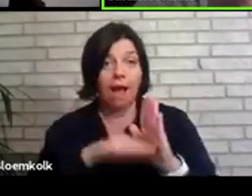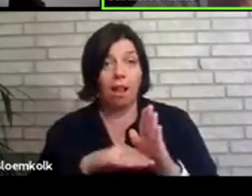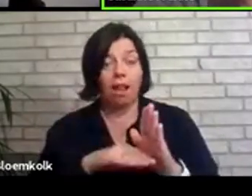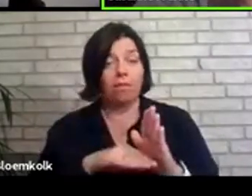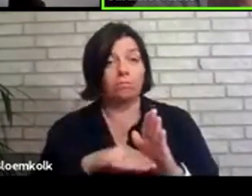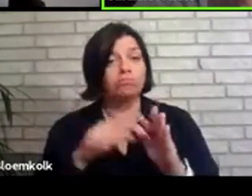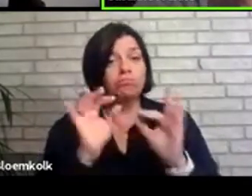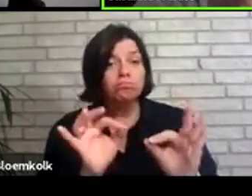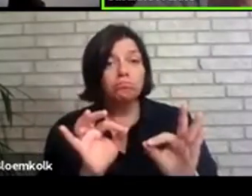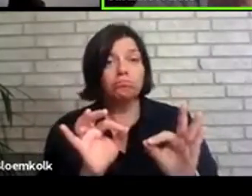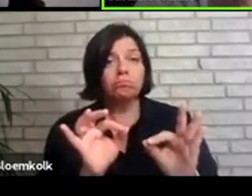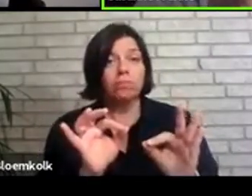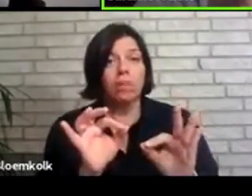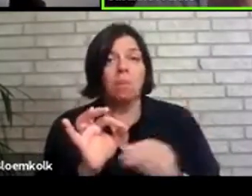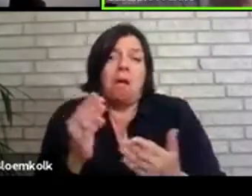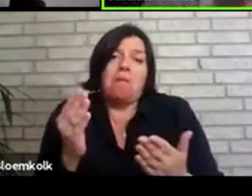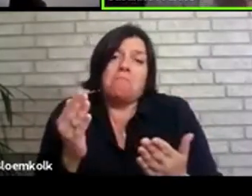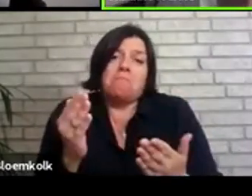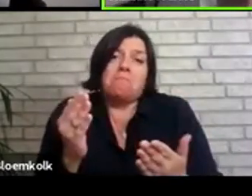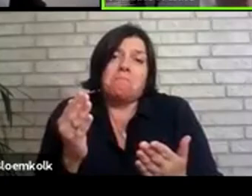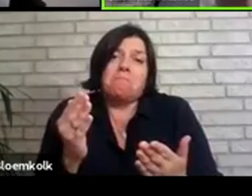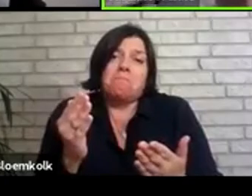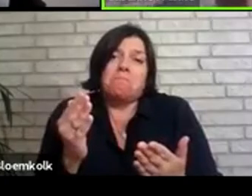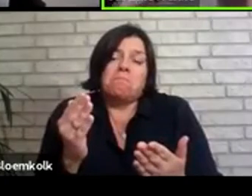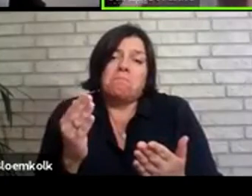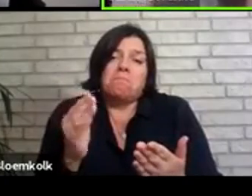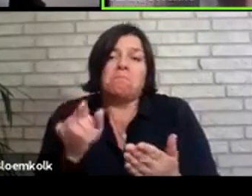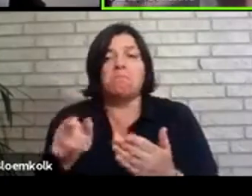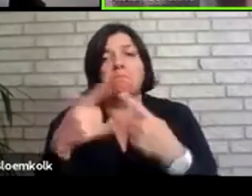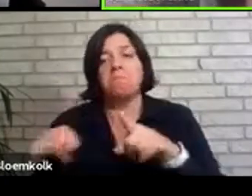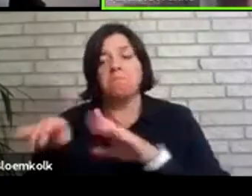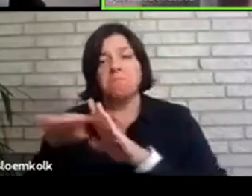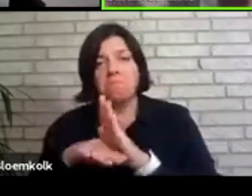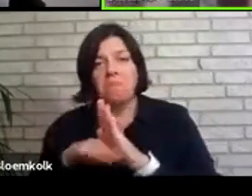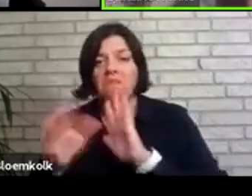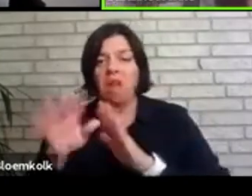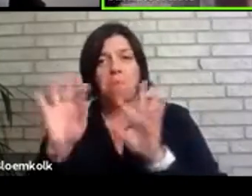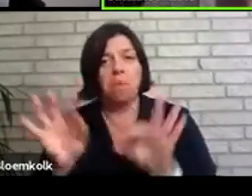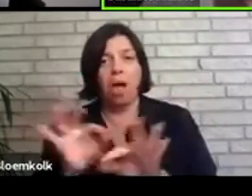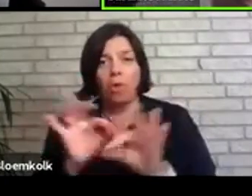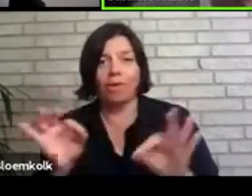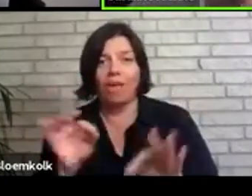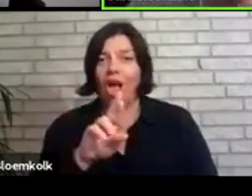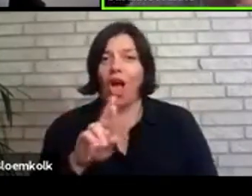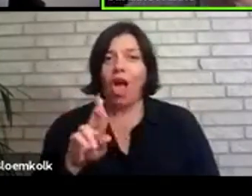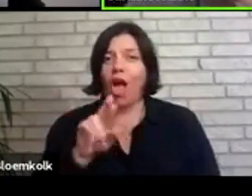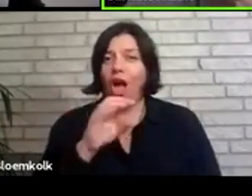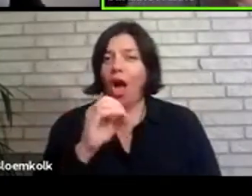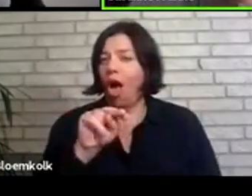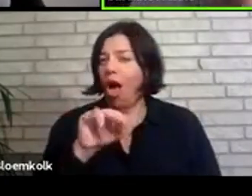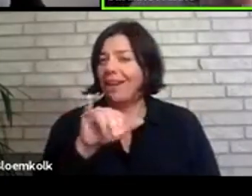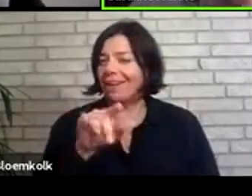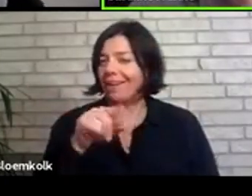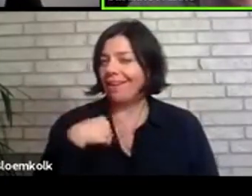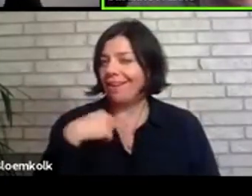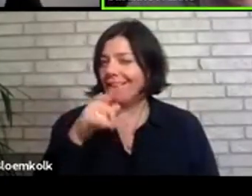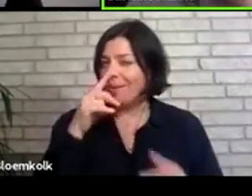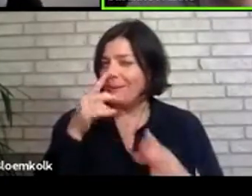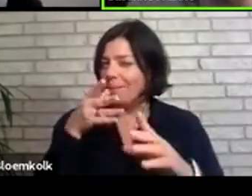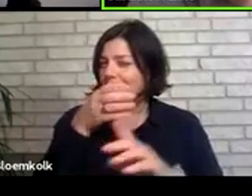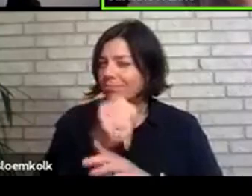braucht man sie auch nicht. Weil ohne Flachs geht's, hat Ronny übrigens gegrinst, das beruhigt mich.